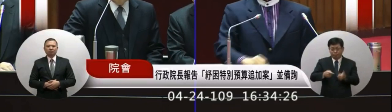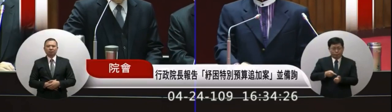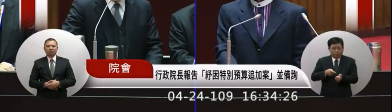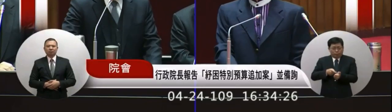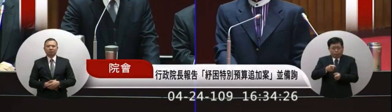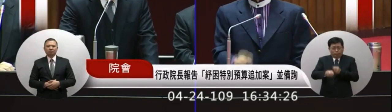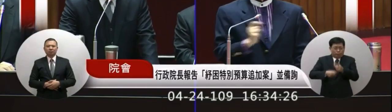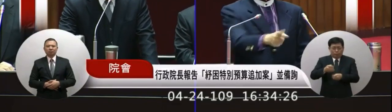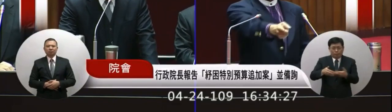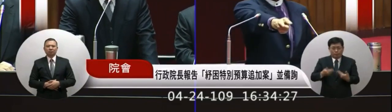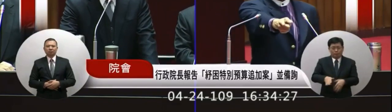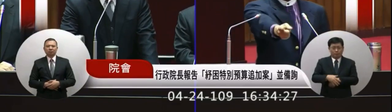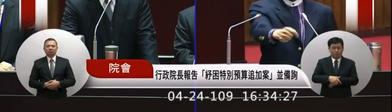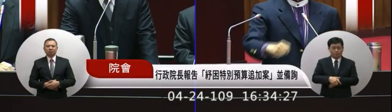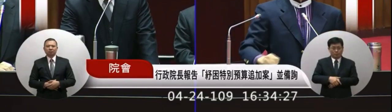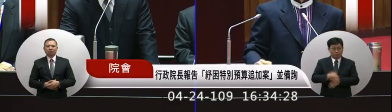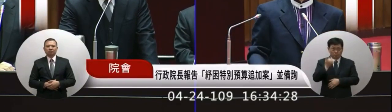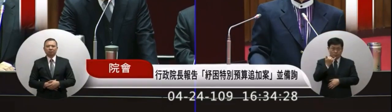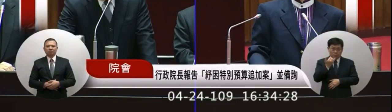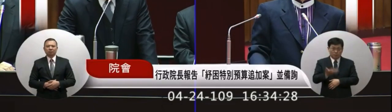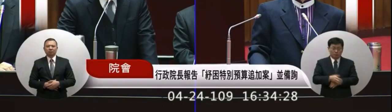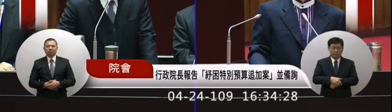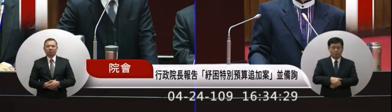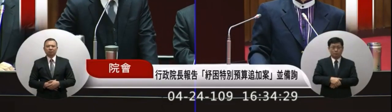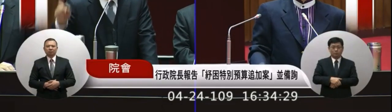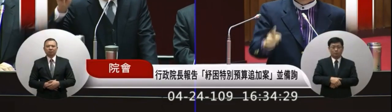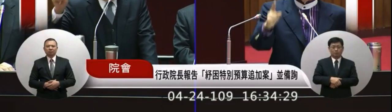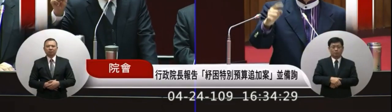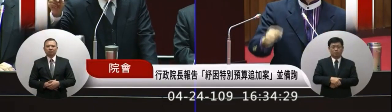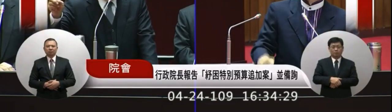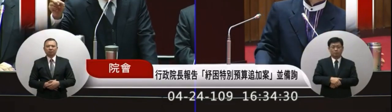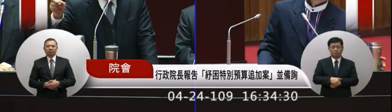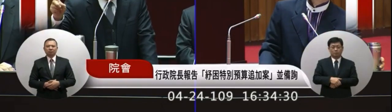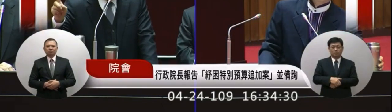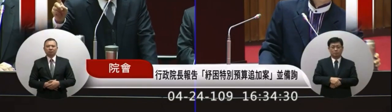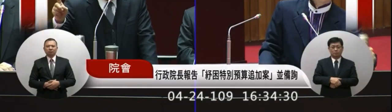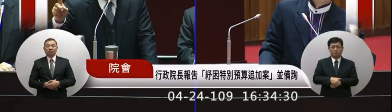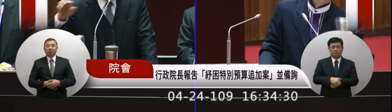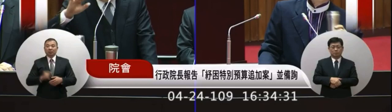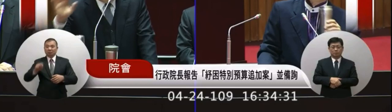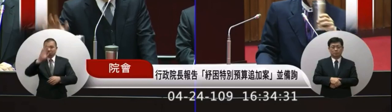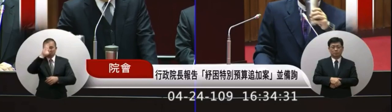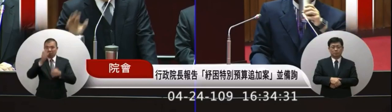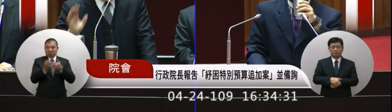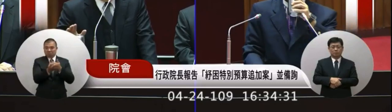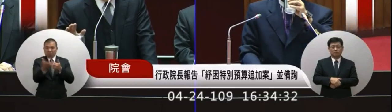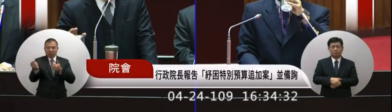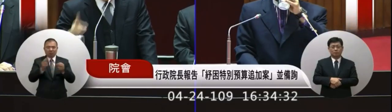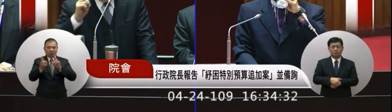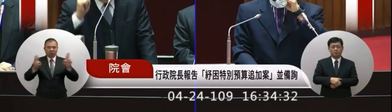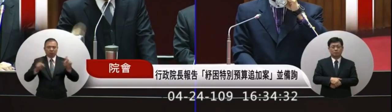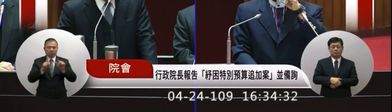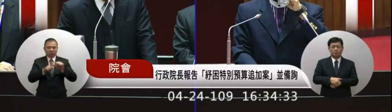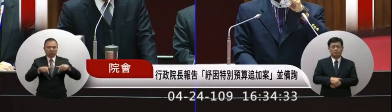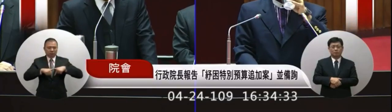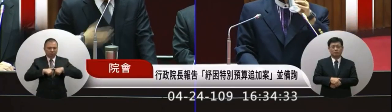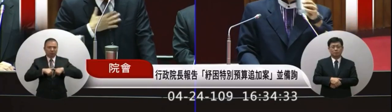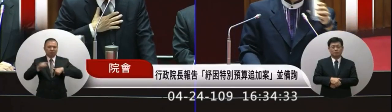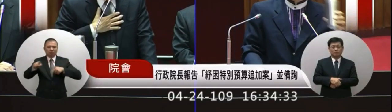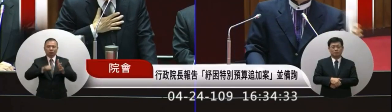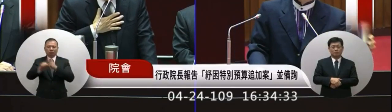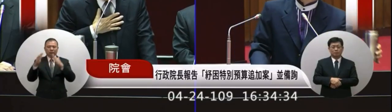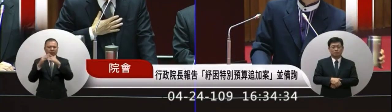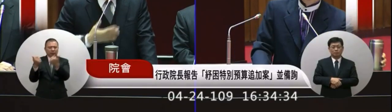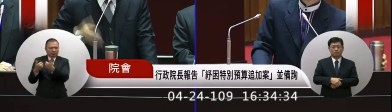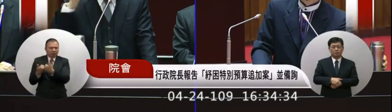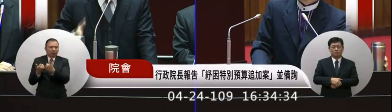激消费，帮忙消费，下礼拜 我进，还是以疫情中心专家会议为准，这